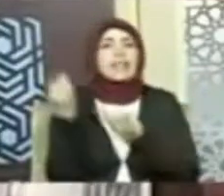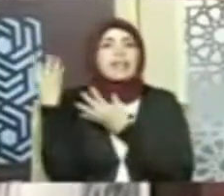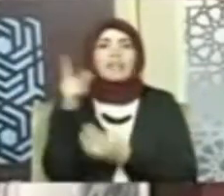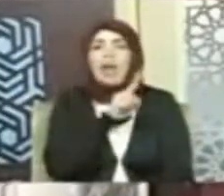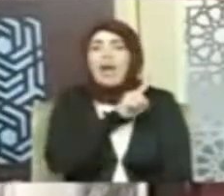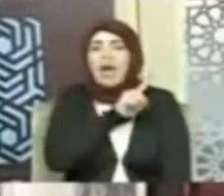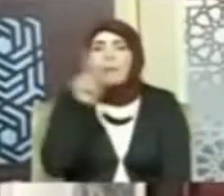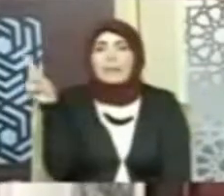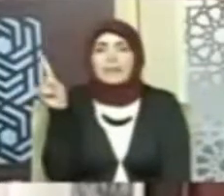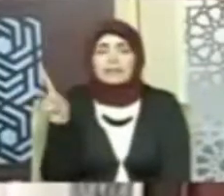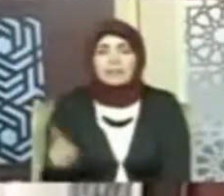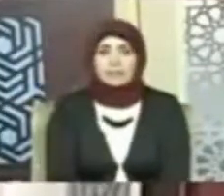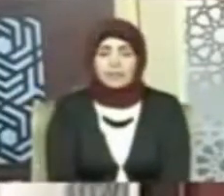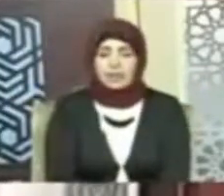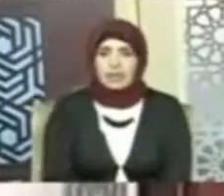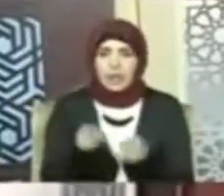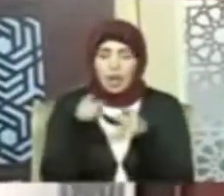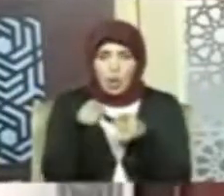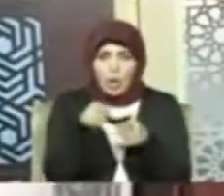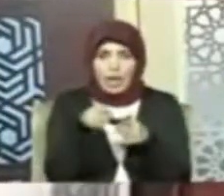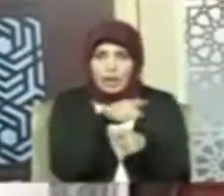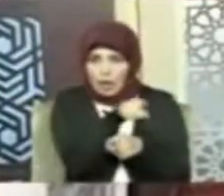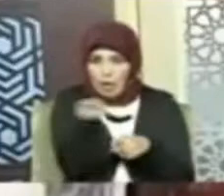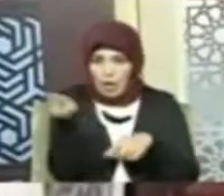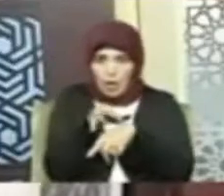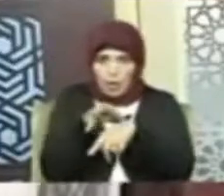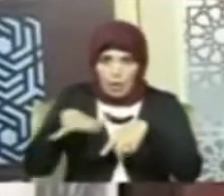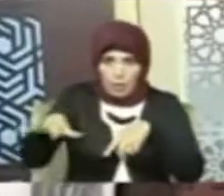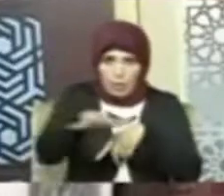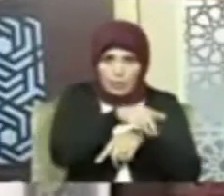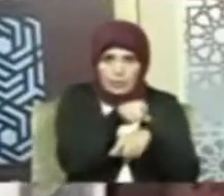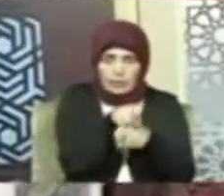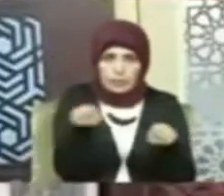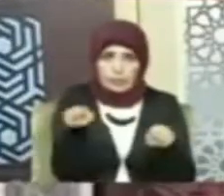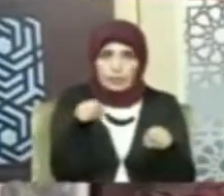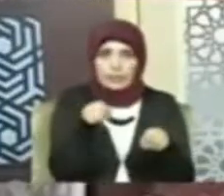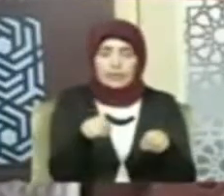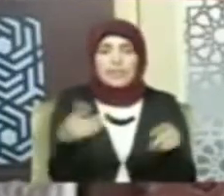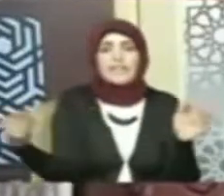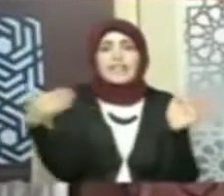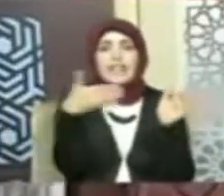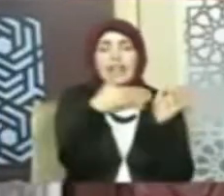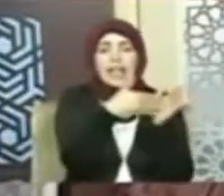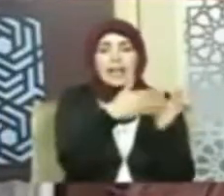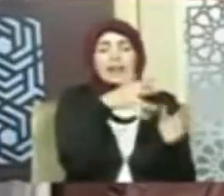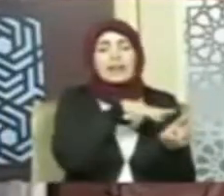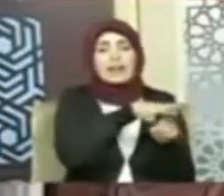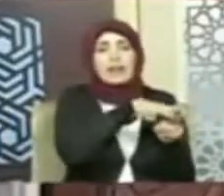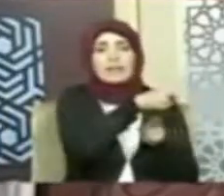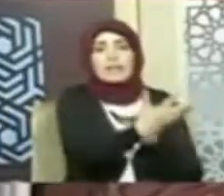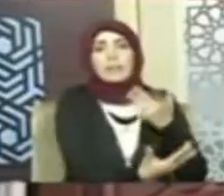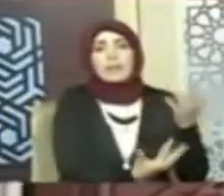أولئك الذين ليس لهم في الآخرة إلا النار